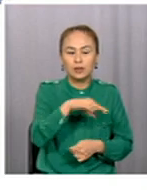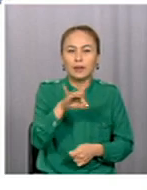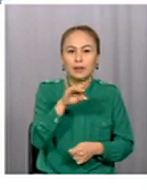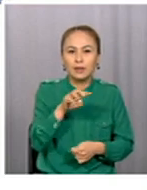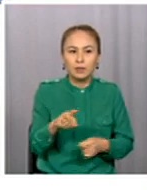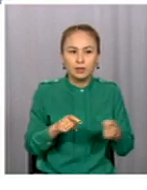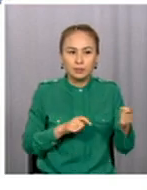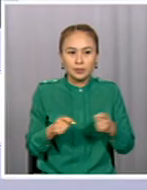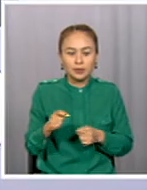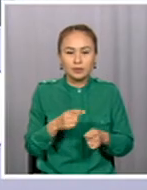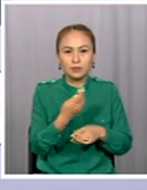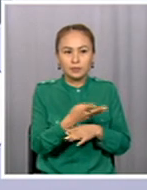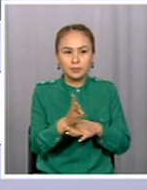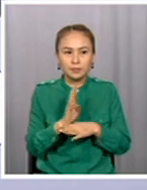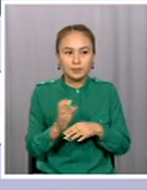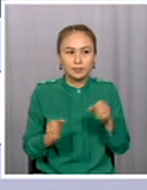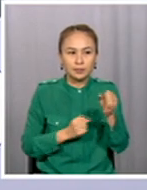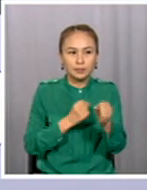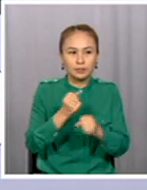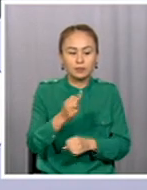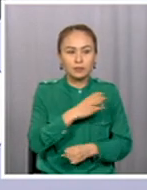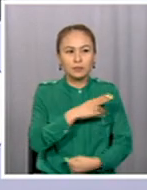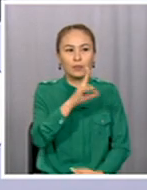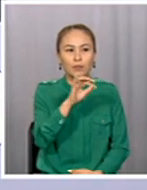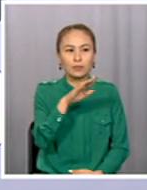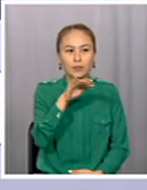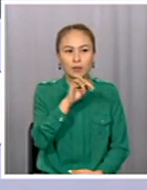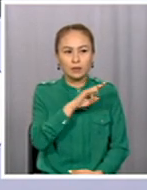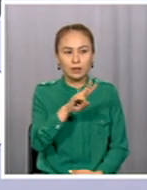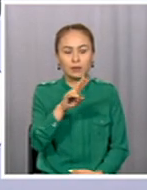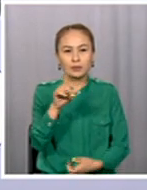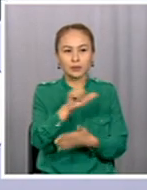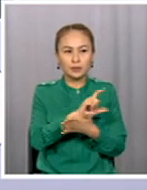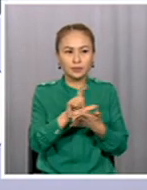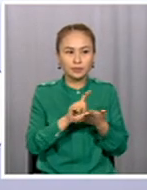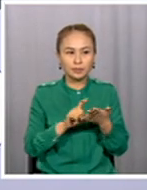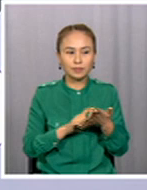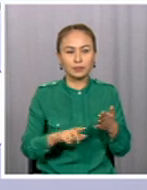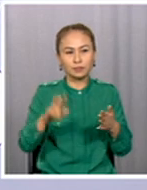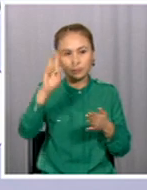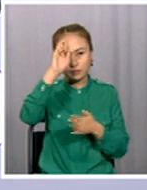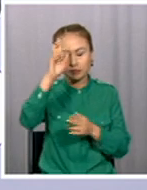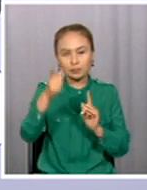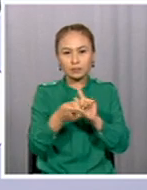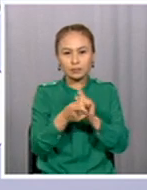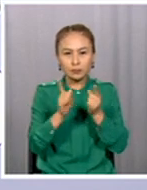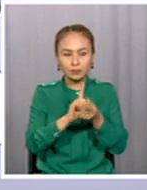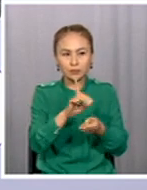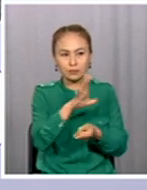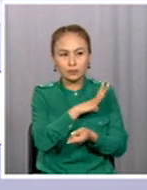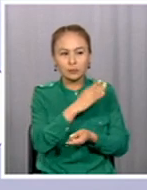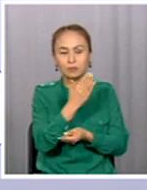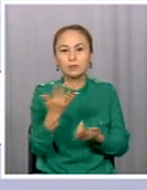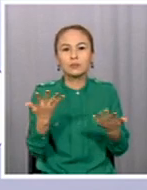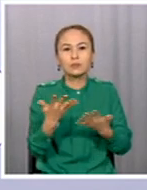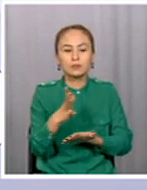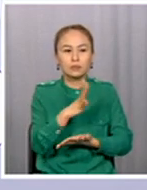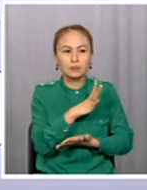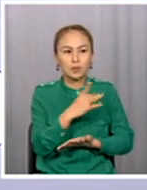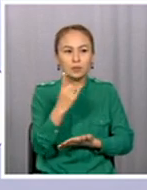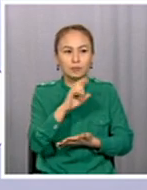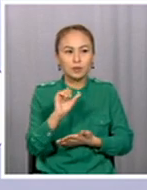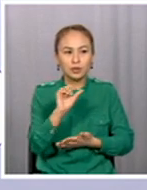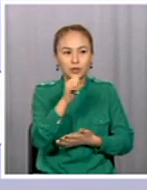басқаратын император тағайындалды. Константин билікке келе салысымен ол да мемлекетте өзгеріс енгізді. Ол қандай еді? Ол